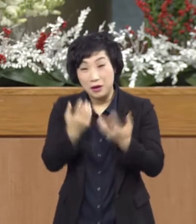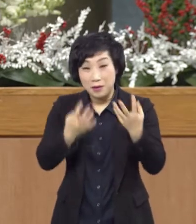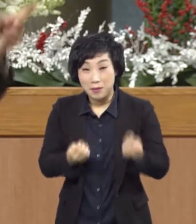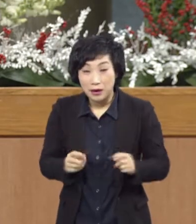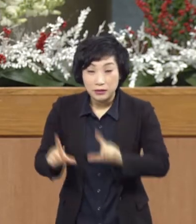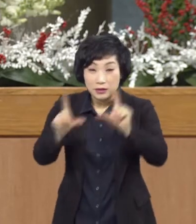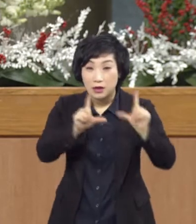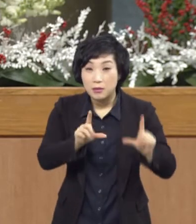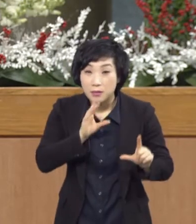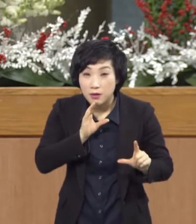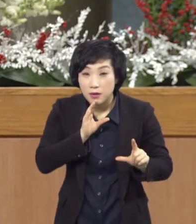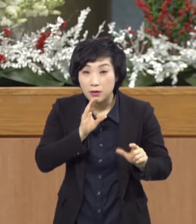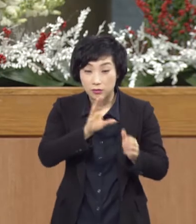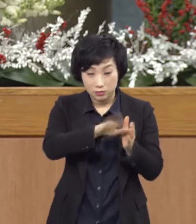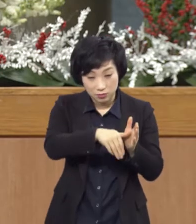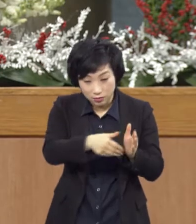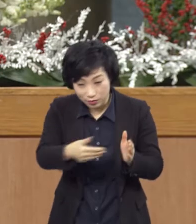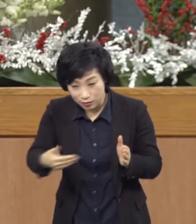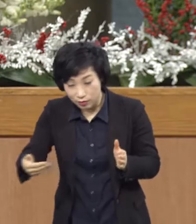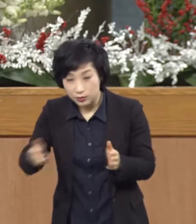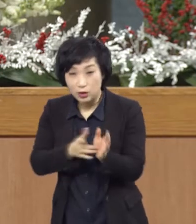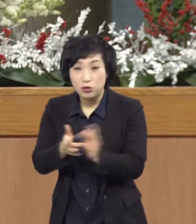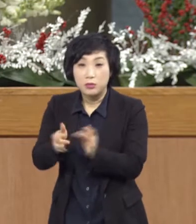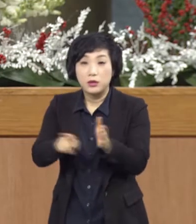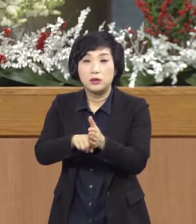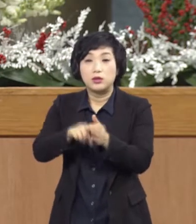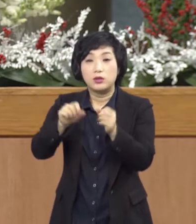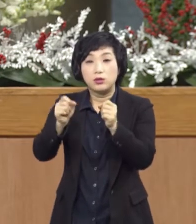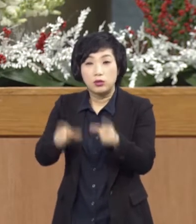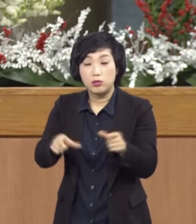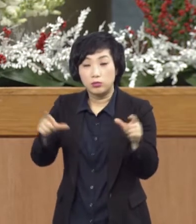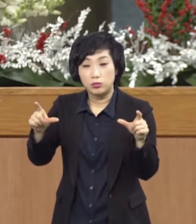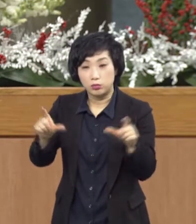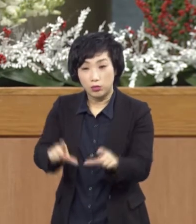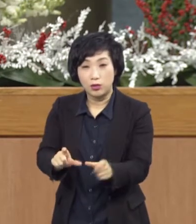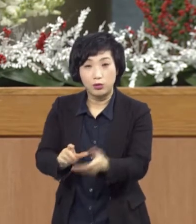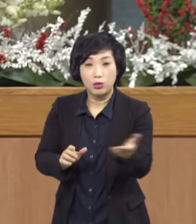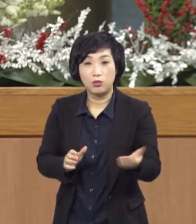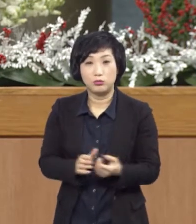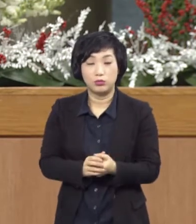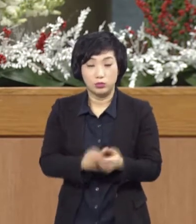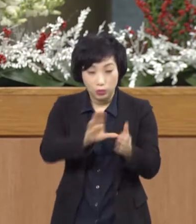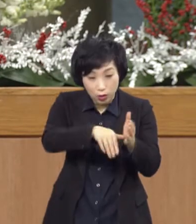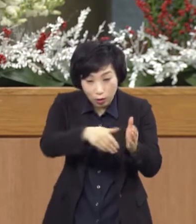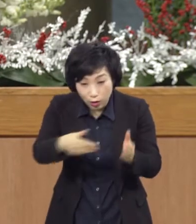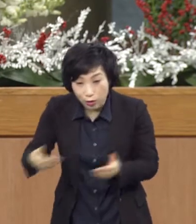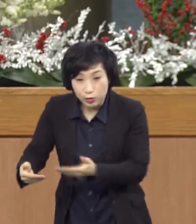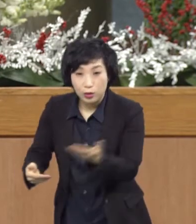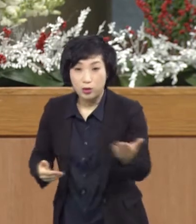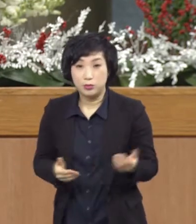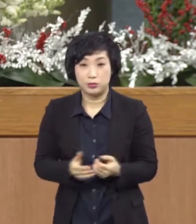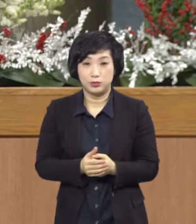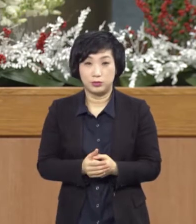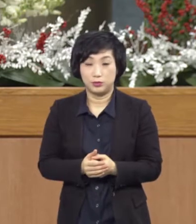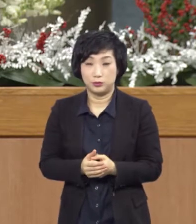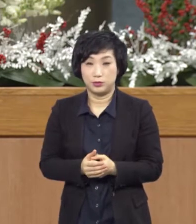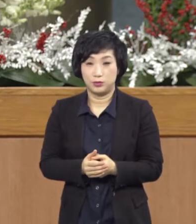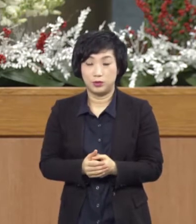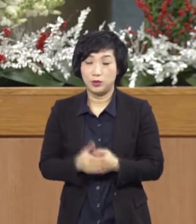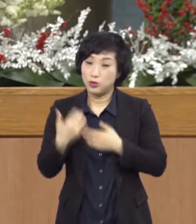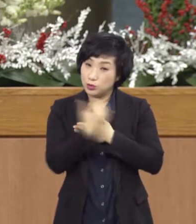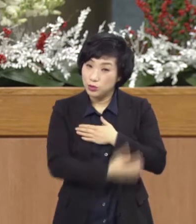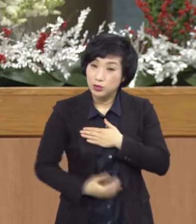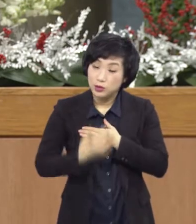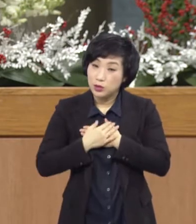세월이 지나가면서 예수 믿을 기회는 없어져요. 세월이 지나가면서 점점